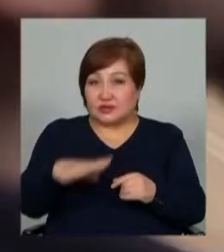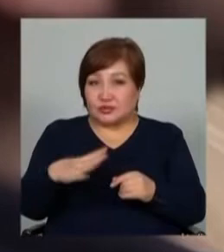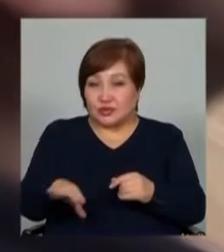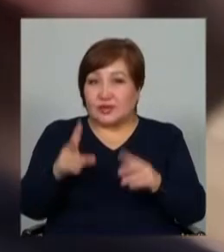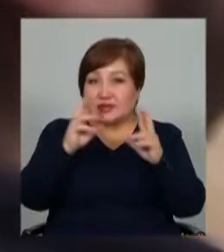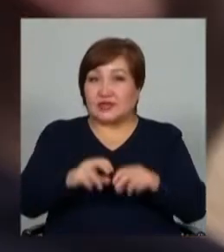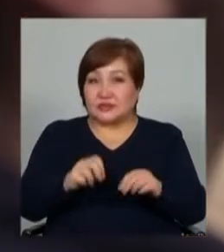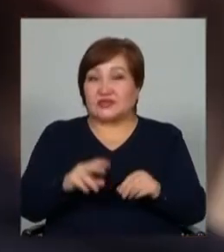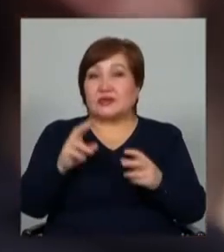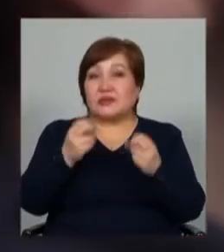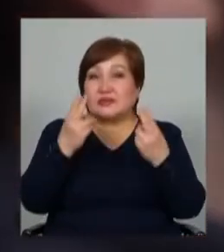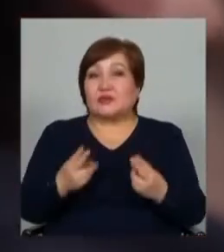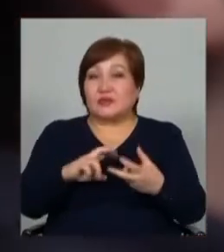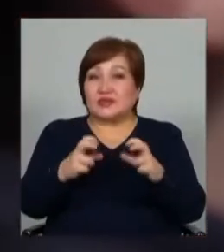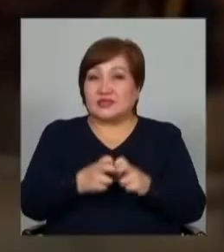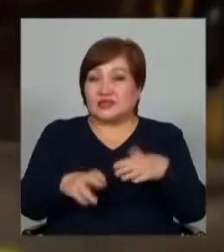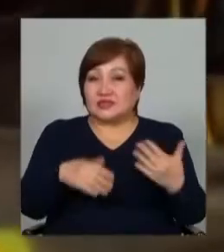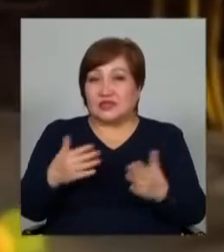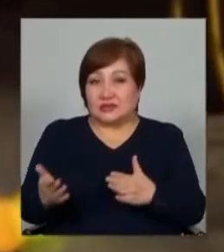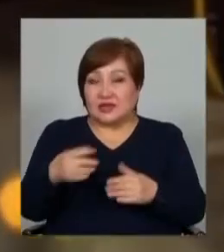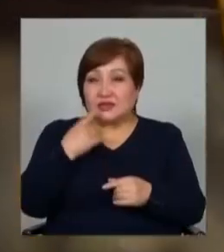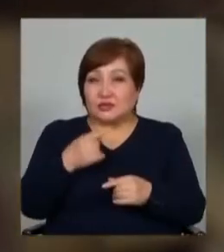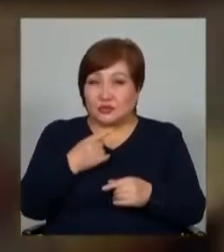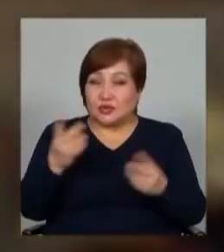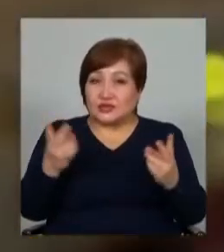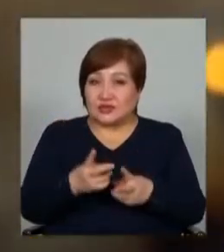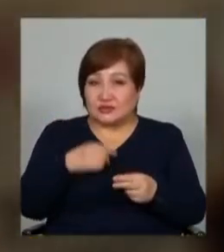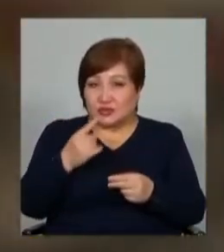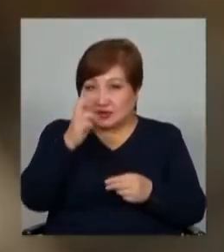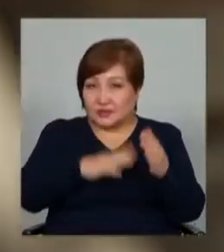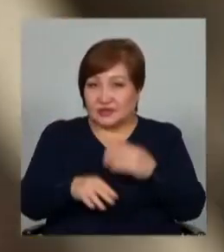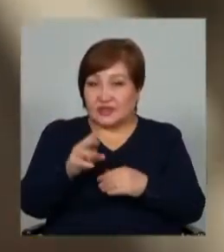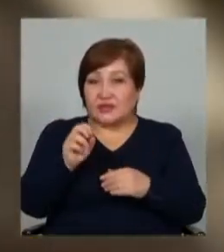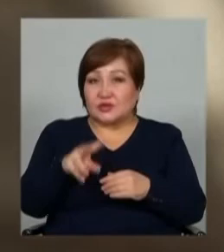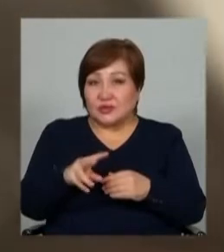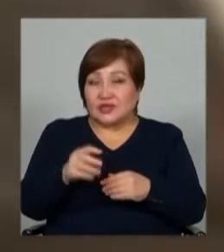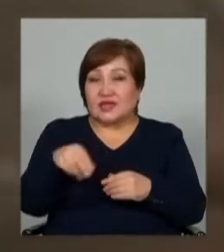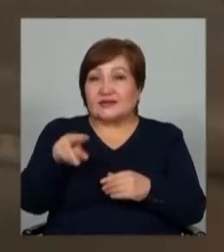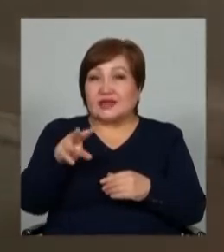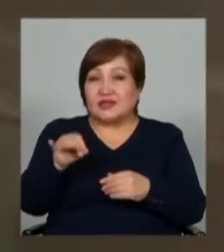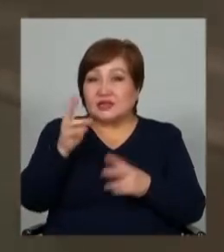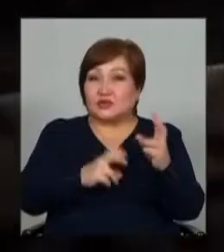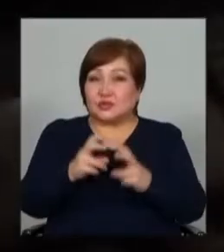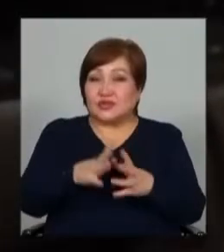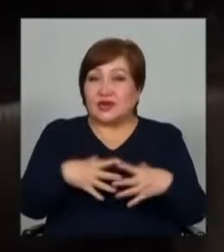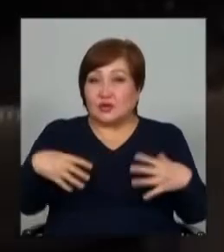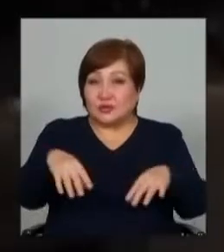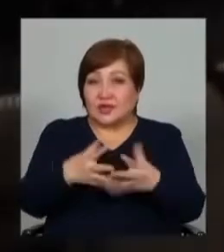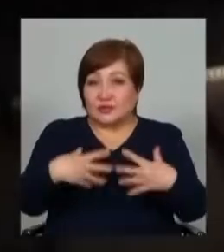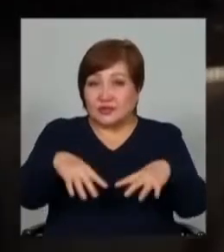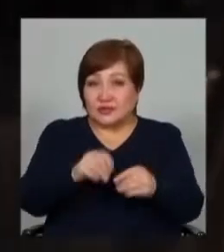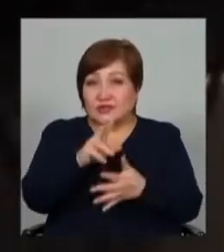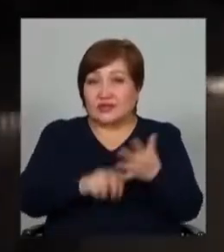мәселені жан-жақты зерделеу қажеттігін алға тартып отыр. Еліміздегі блокчейн және дата орталық индустриясы қауымдастығы салықты